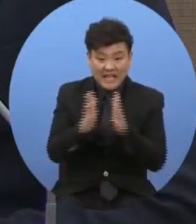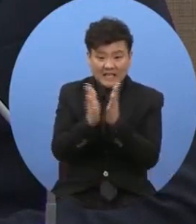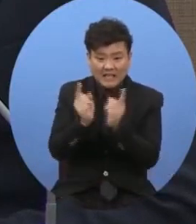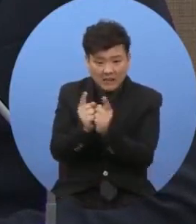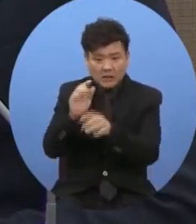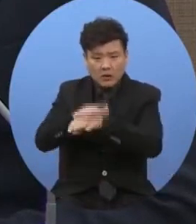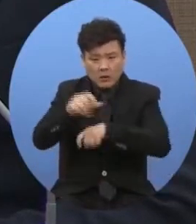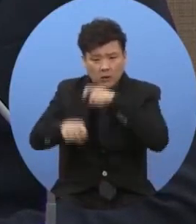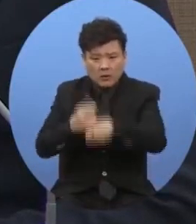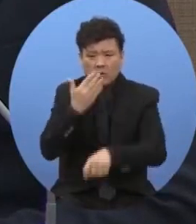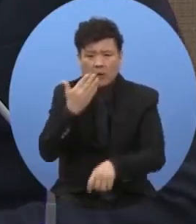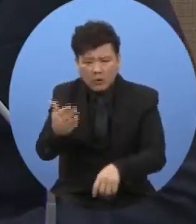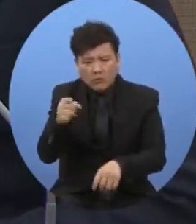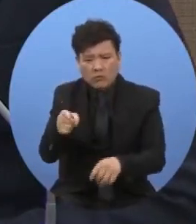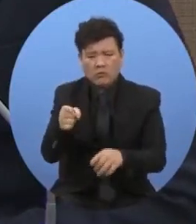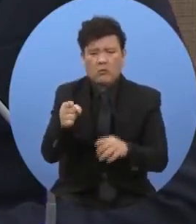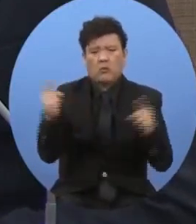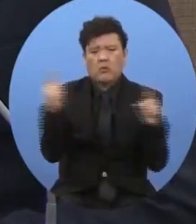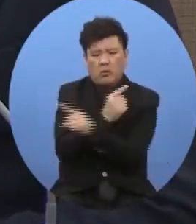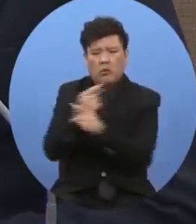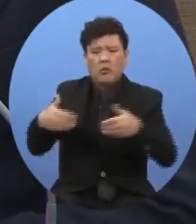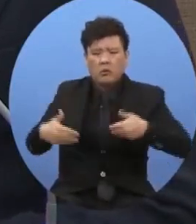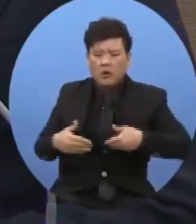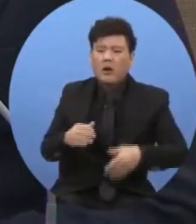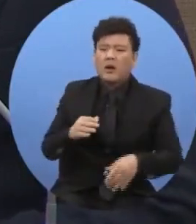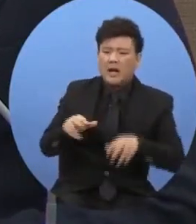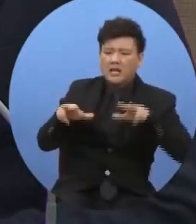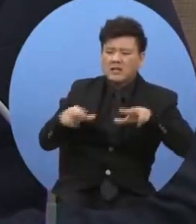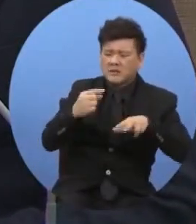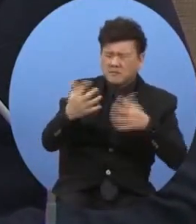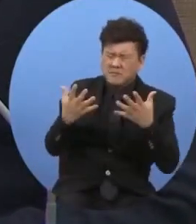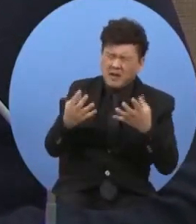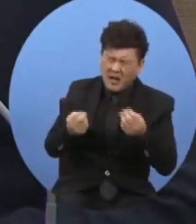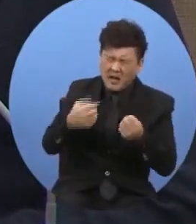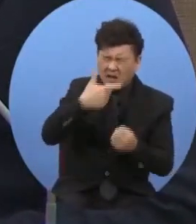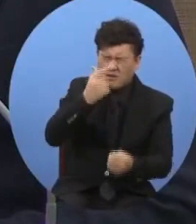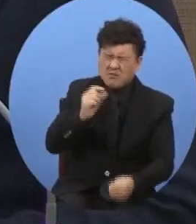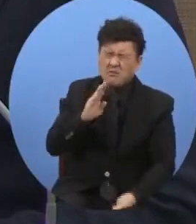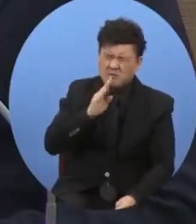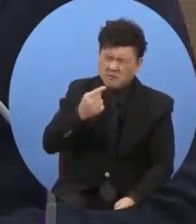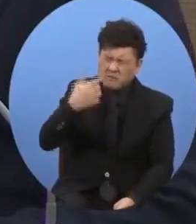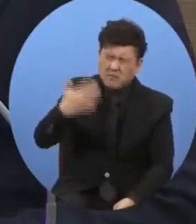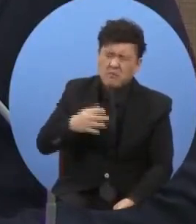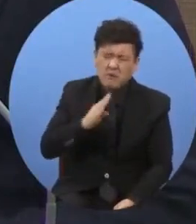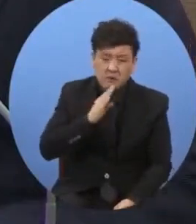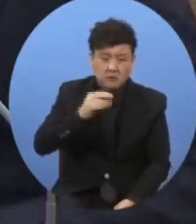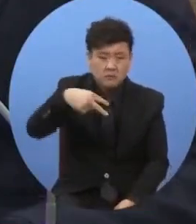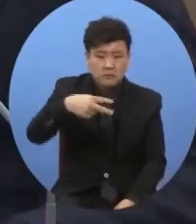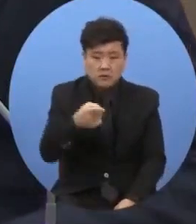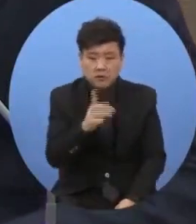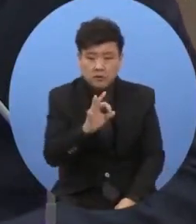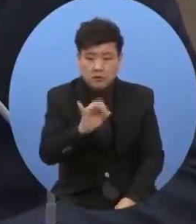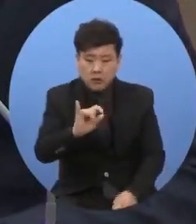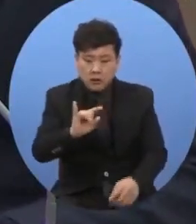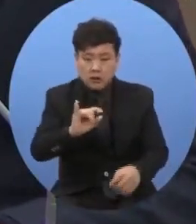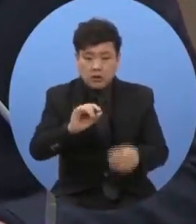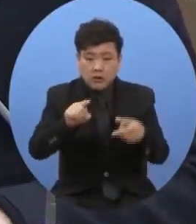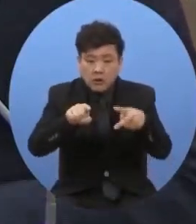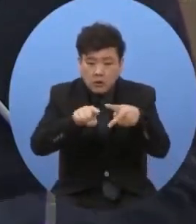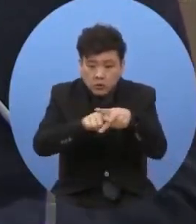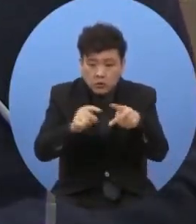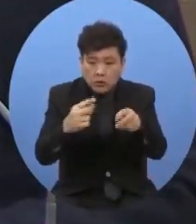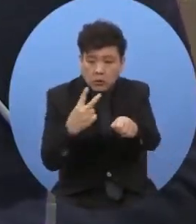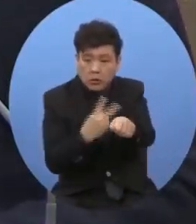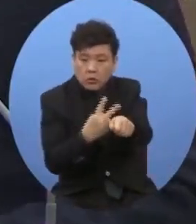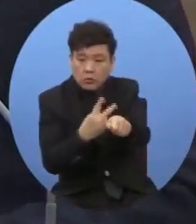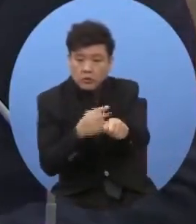있도록 계속 이제 예, 뭐, 봐야 될 것 같습니다. 예, 실제로 많이 부족합니다. 네, 학과도 그렇죠. 이제 언급하셨는데 오늘 이제 서희초 교사 순직 인정의